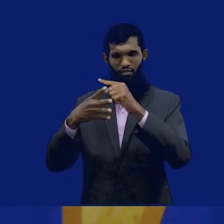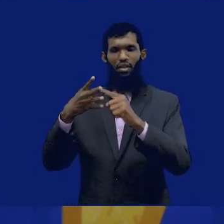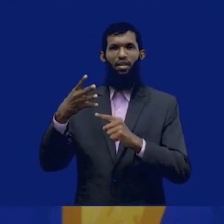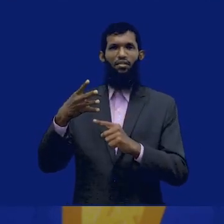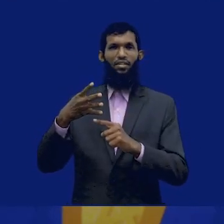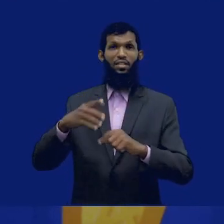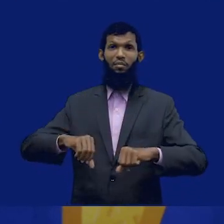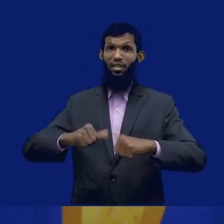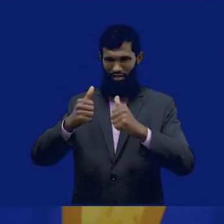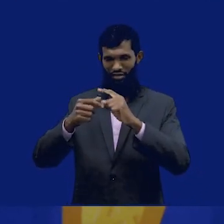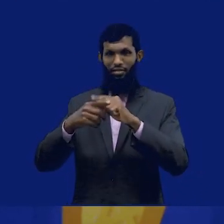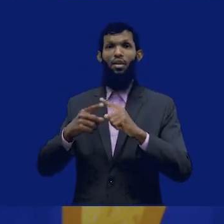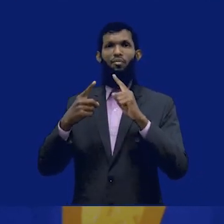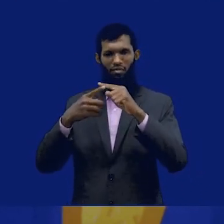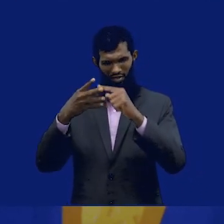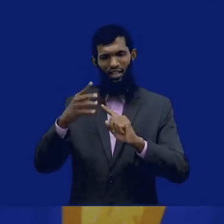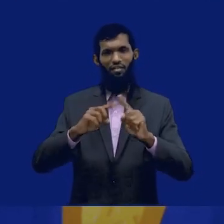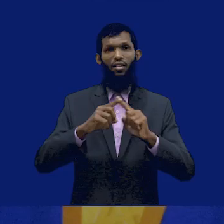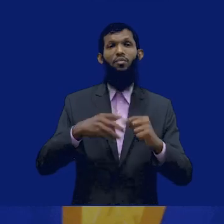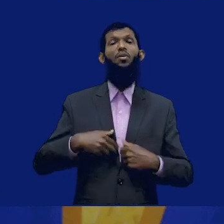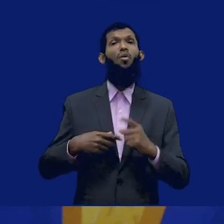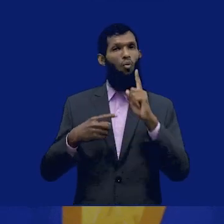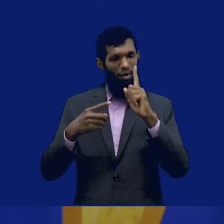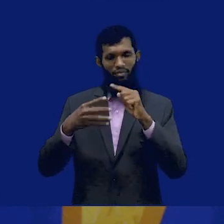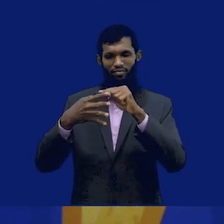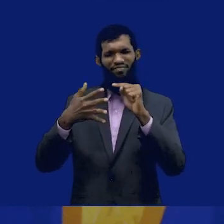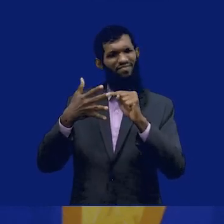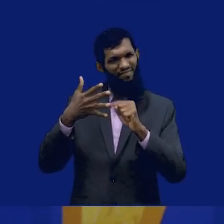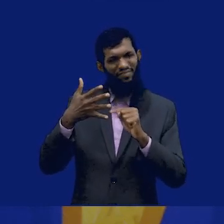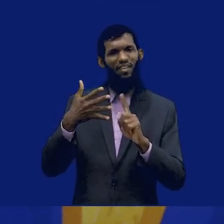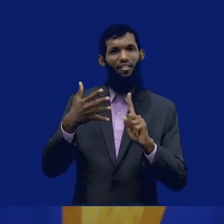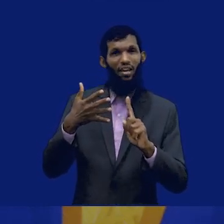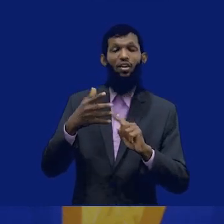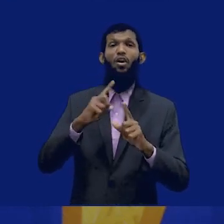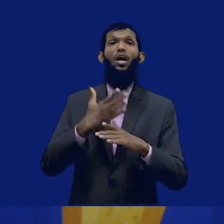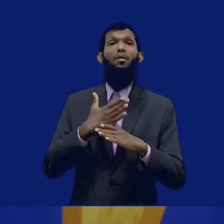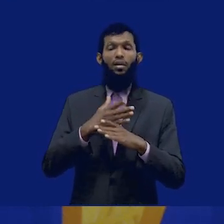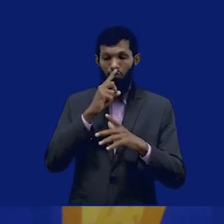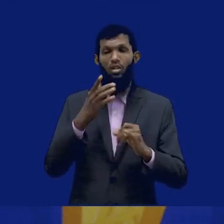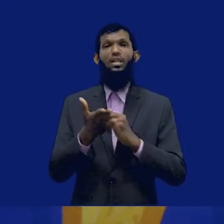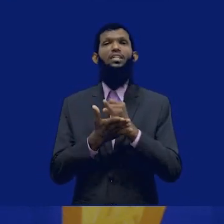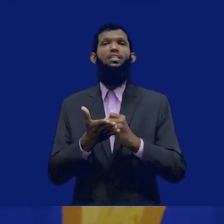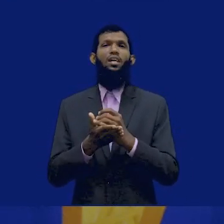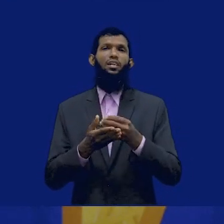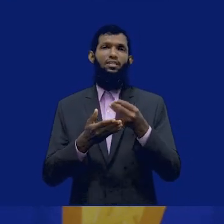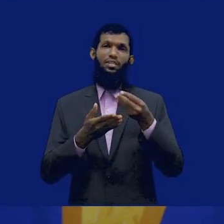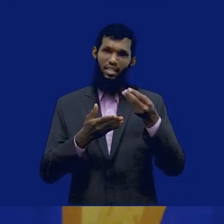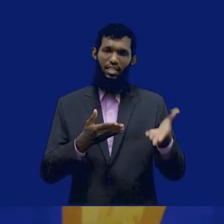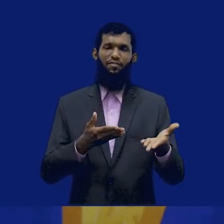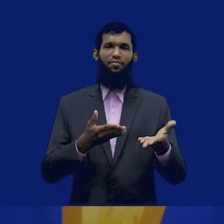believers. And one of those traits is وَالَّذِينَ هُمْ لِلزَّكَاةِ فَاعِلُونَ. That